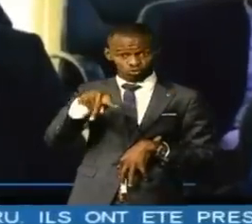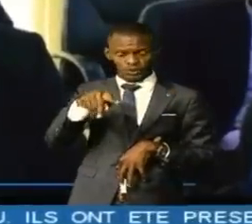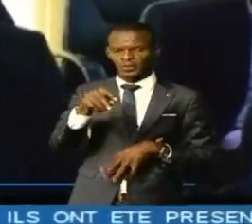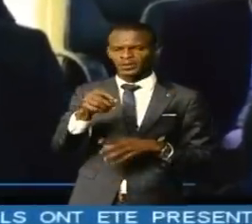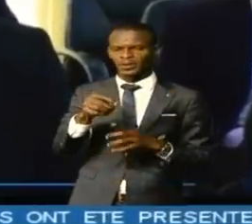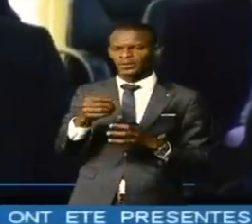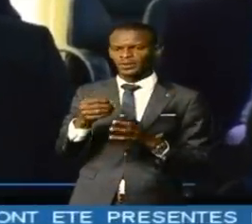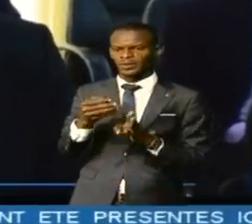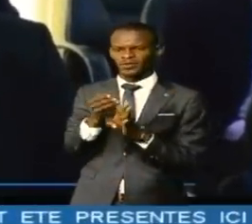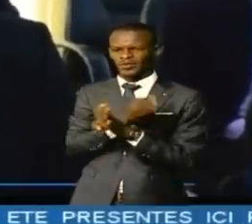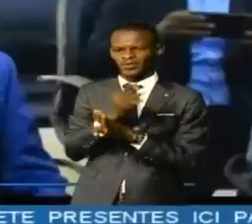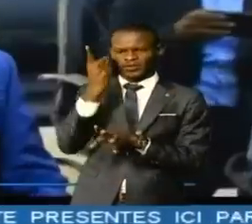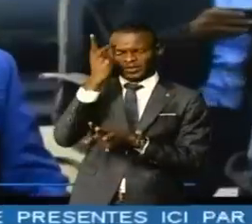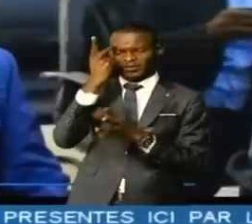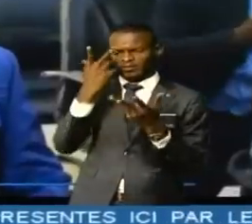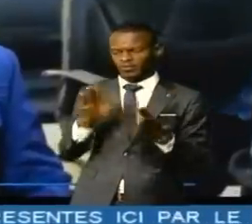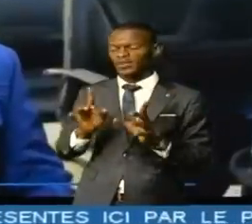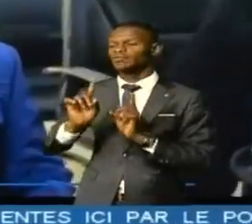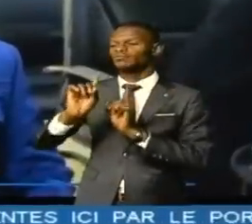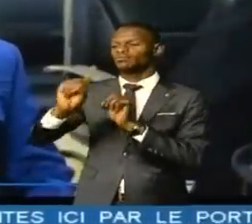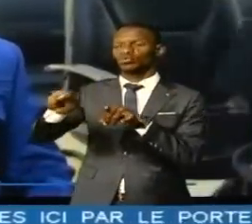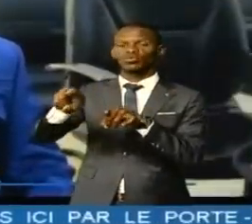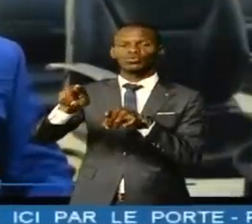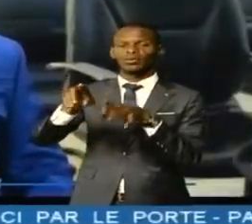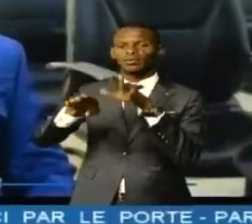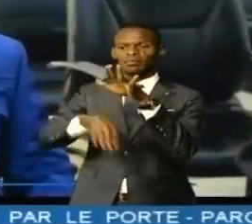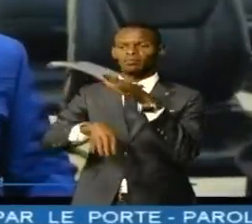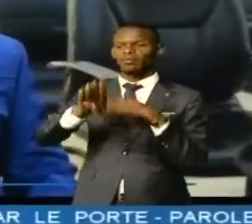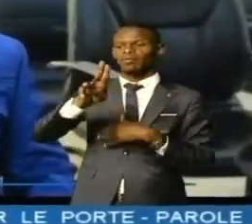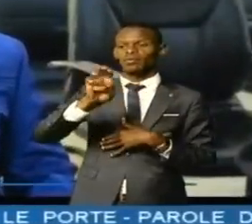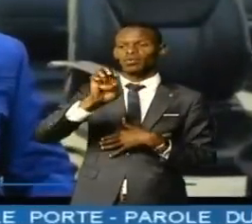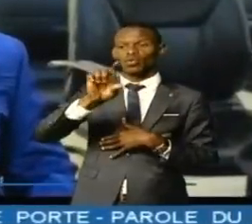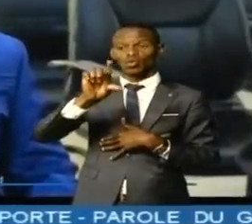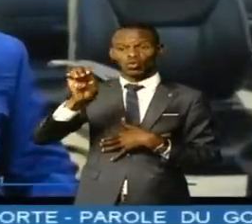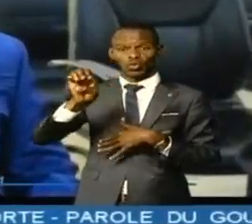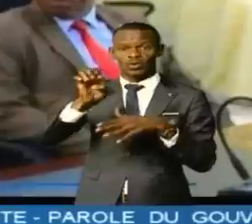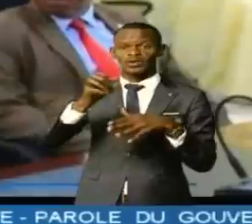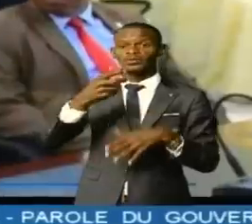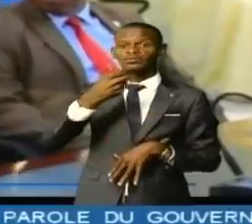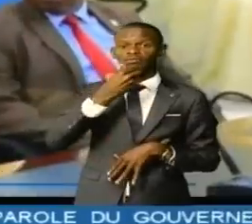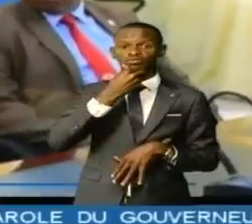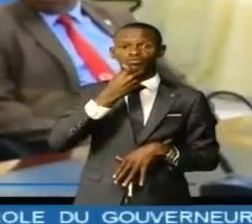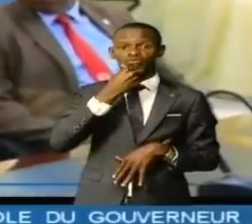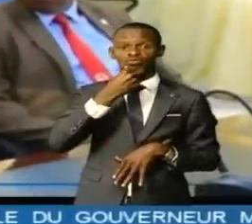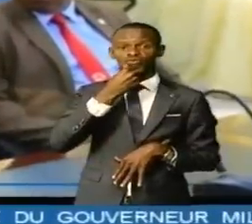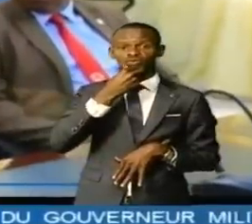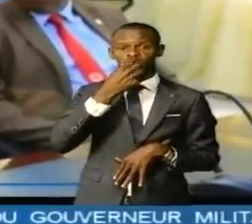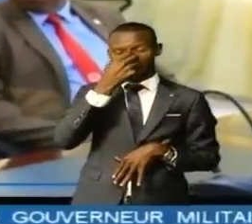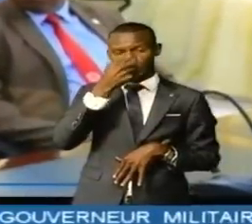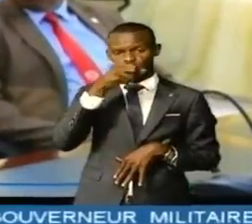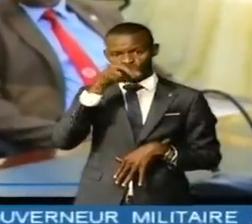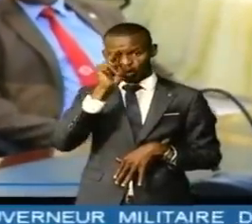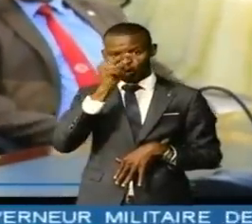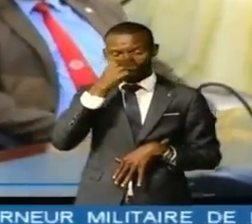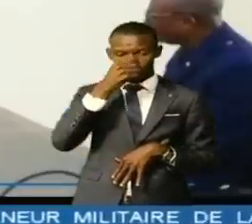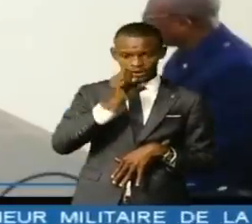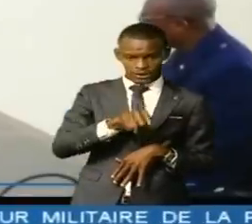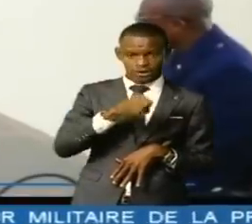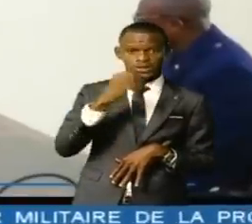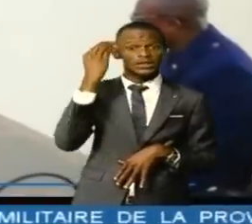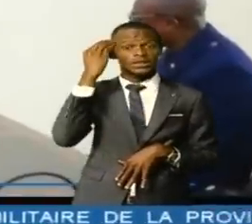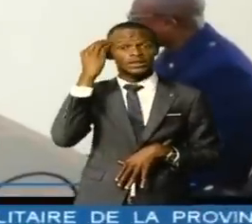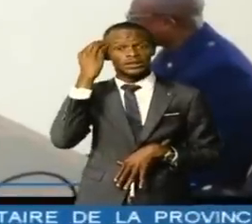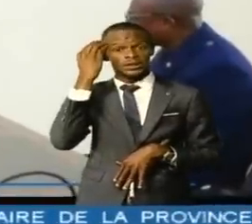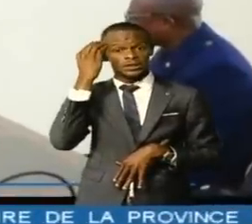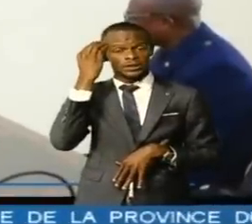les pieds des provinces du Bazuélé, Mbujimayi, Nord Kivu, Sud Kivu et l'Équateur. Objectif, évaluer